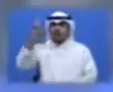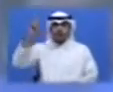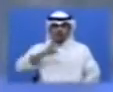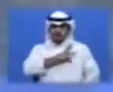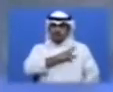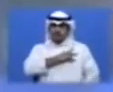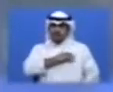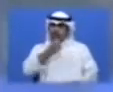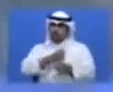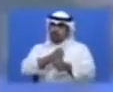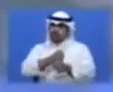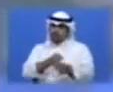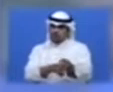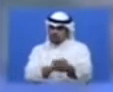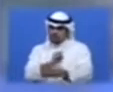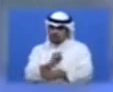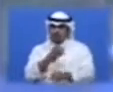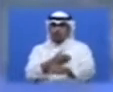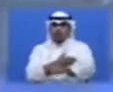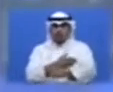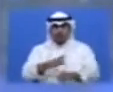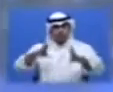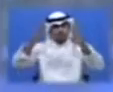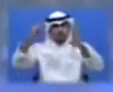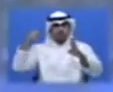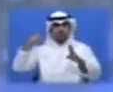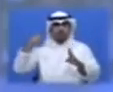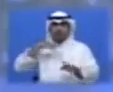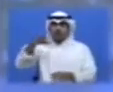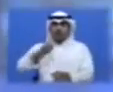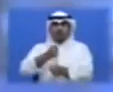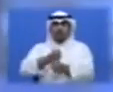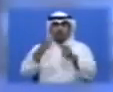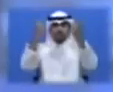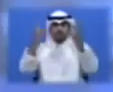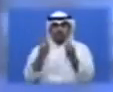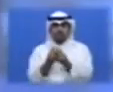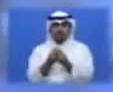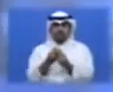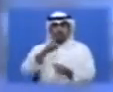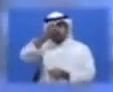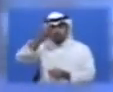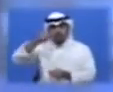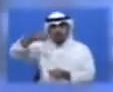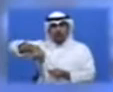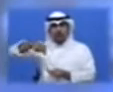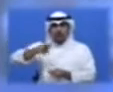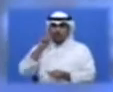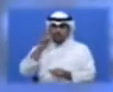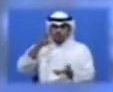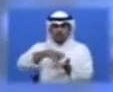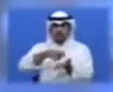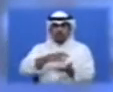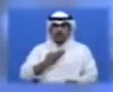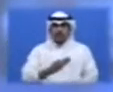جهود جبارة وأيضا ما تقومون به من أعمال جليلة، ولكن يعني مثلما تعلم في ظل الظروف الراهنة دكتور محمد التي يشهدها قطاع